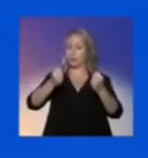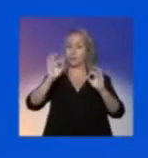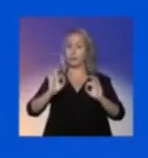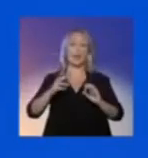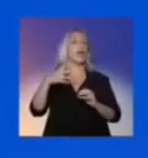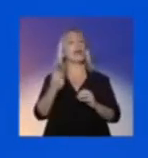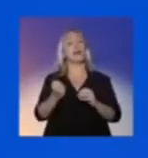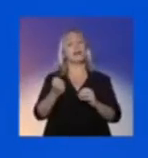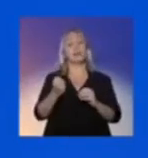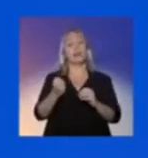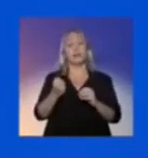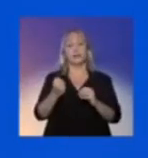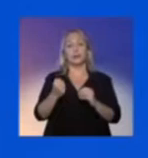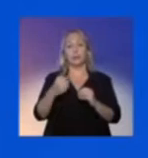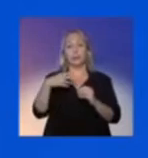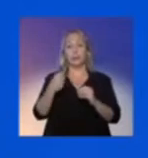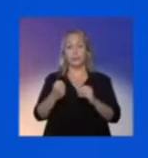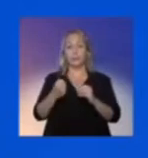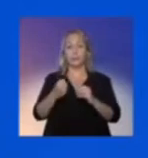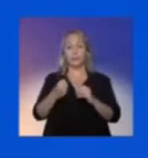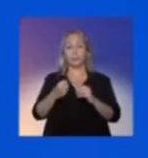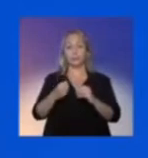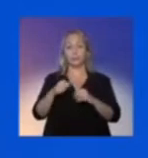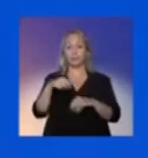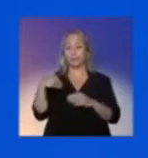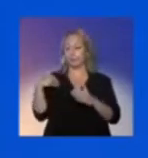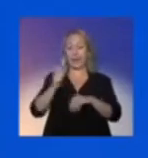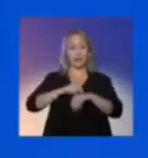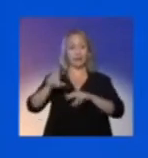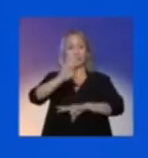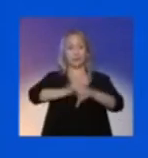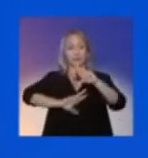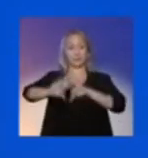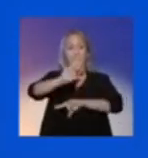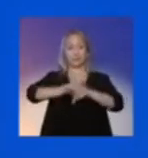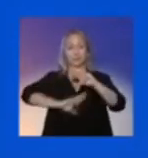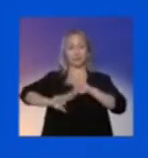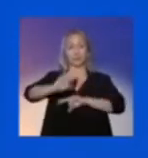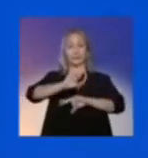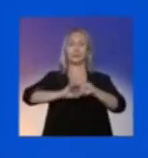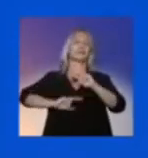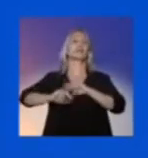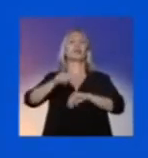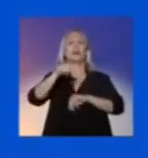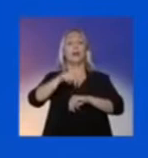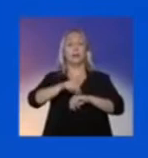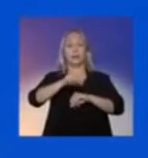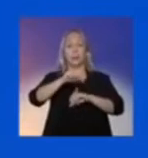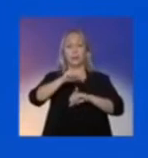γενικότερα, ξέρετε, μία συζήτηση αυτή τη στιγμή στον ευρύτερο